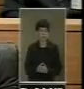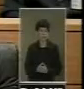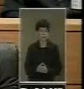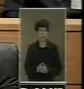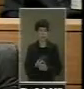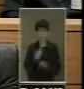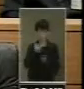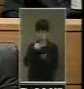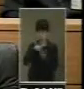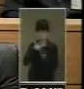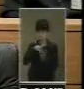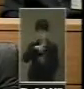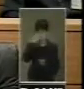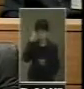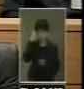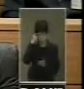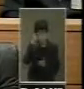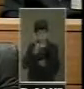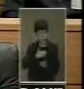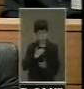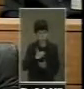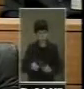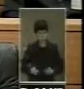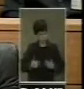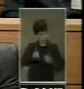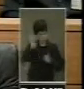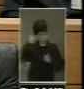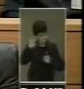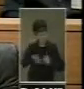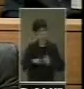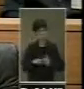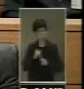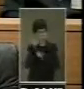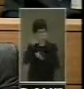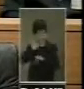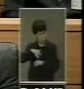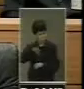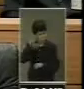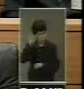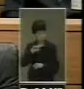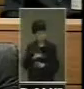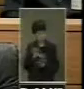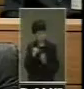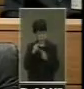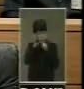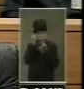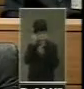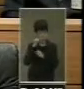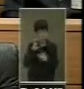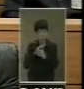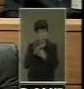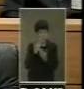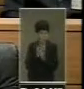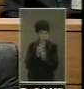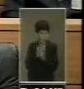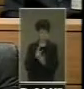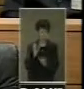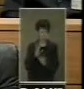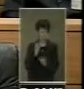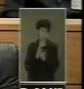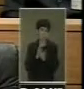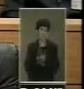ผมจะเล่าเรื่องเหล่านี้ให้ท่านฟังในฐานะที่ผมผ่านชีวิตอย่างนั้นมาแล้ววันนี้พันธมิตรไม่ได้ขับเคลื่อนด้วยเงิน